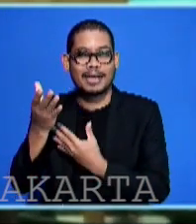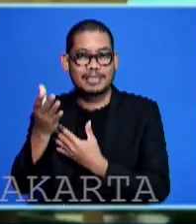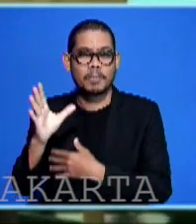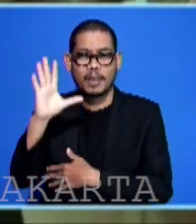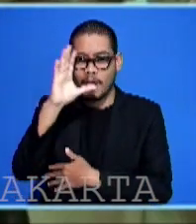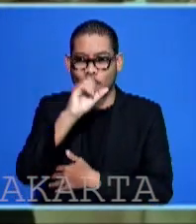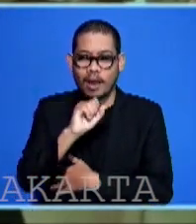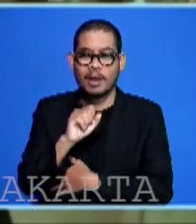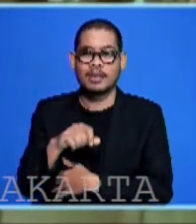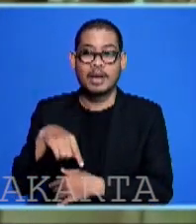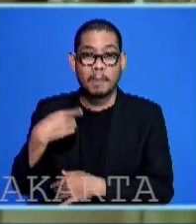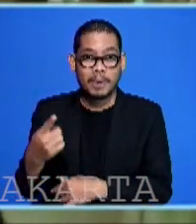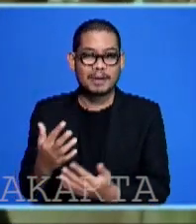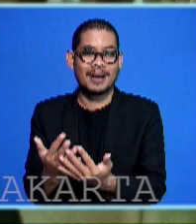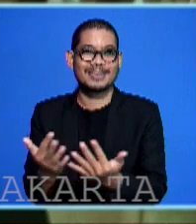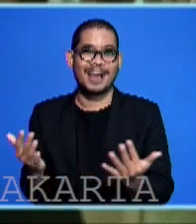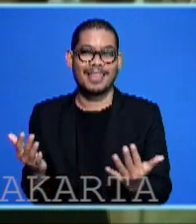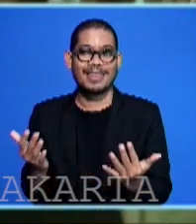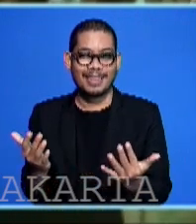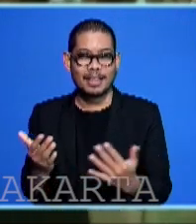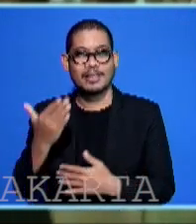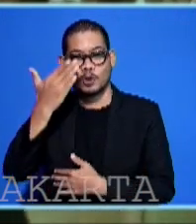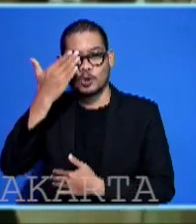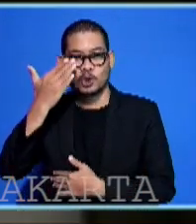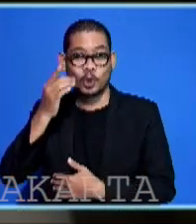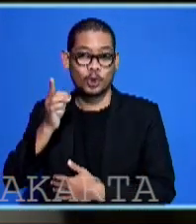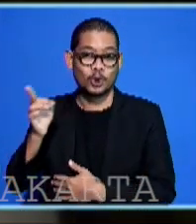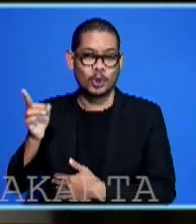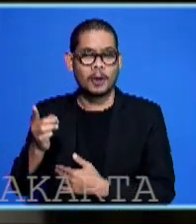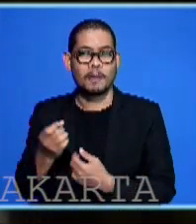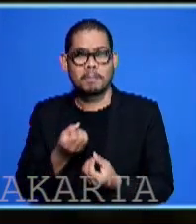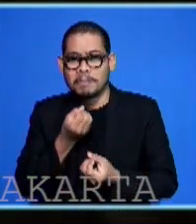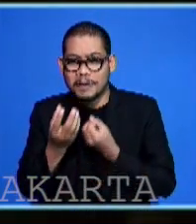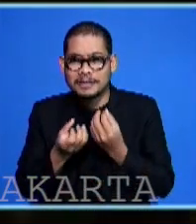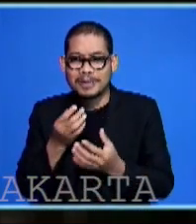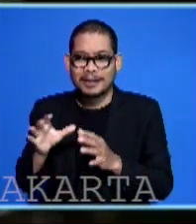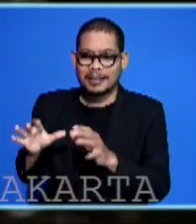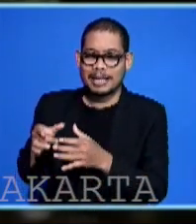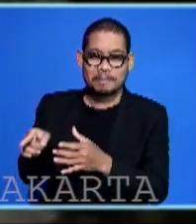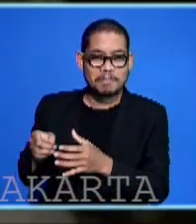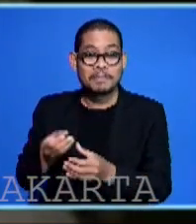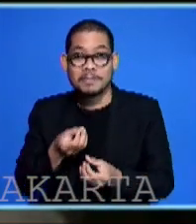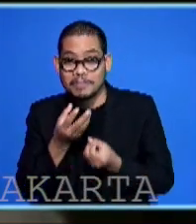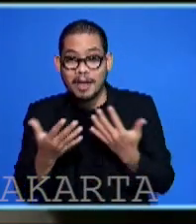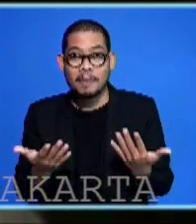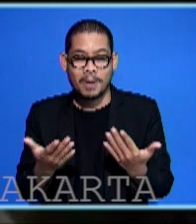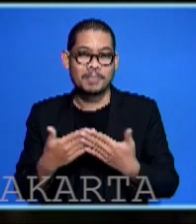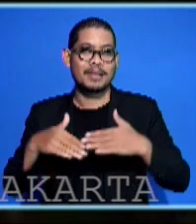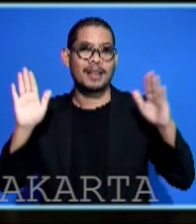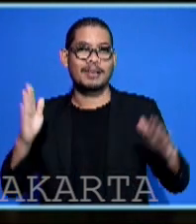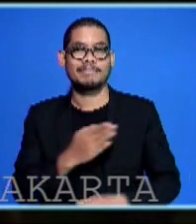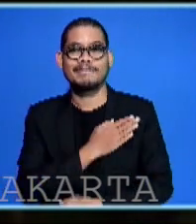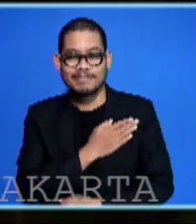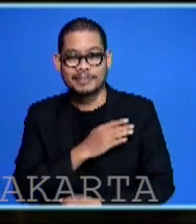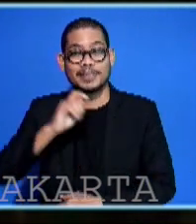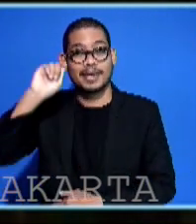rumput dalam hal ini Gus durian mengambil kendali untuk menyuarakan demokrasi yang bermartabat mengingat bulan ini adalah